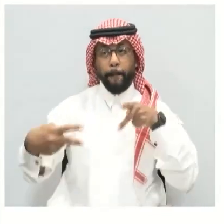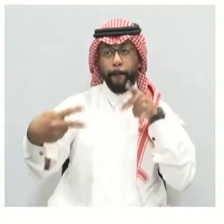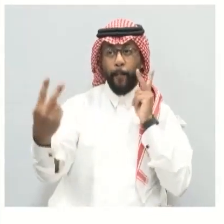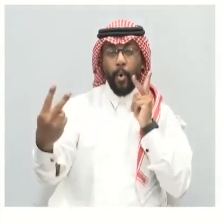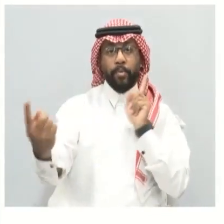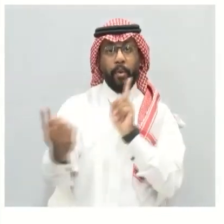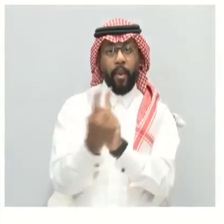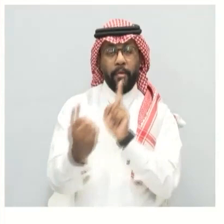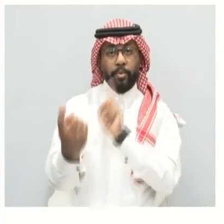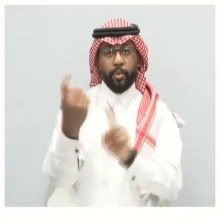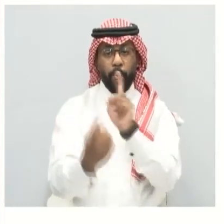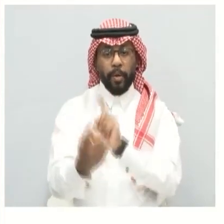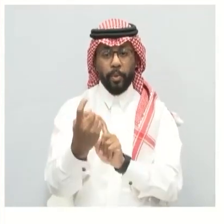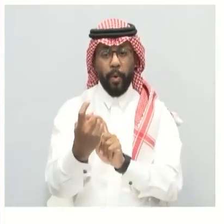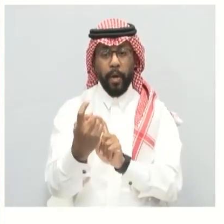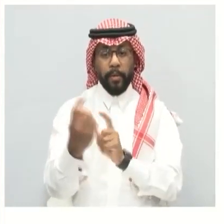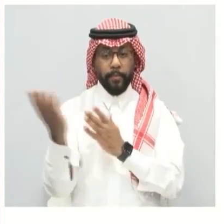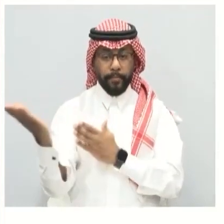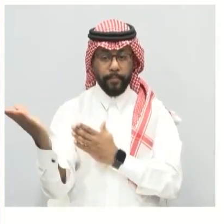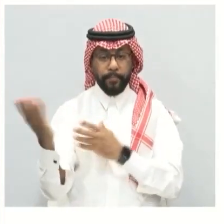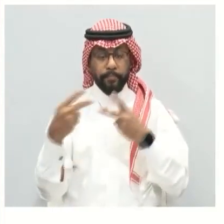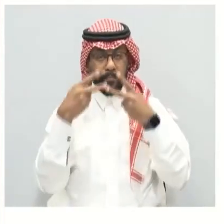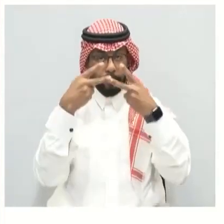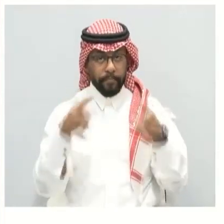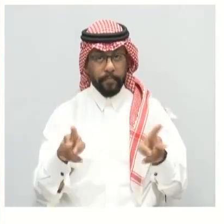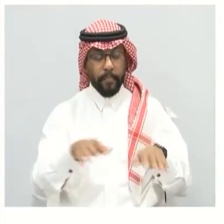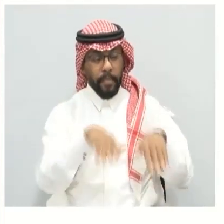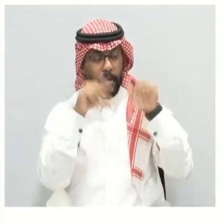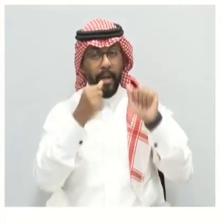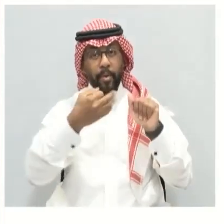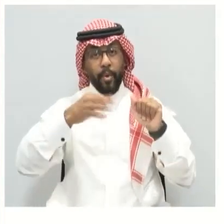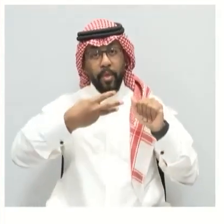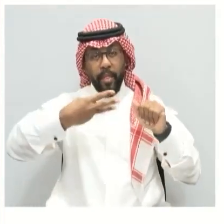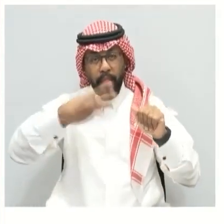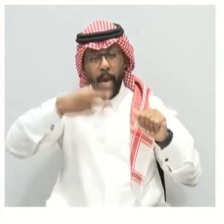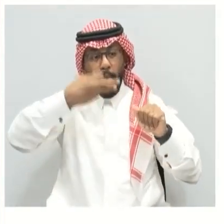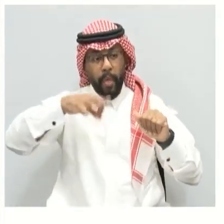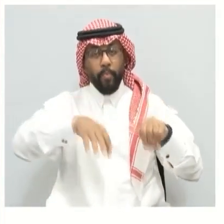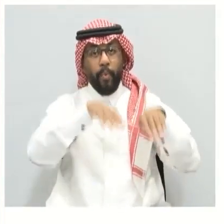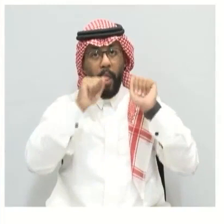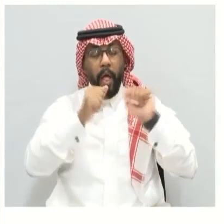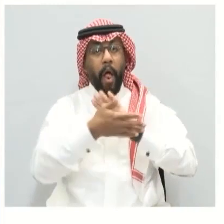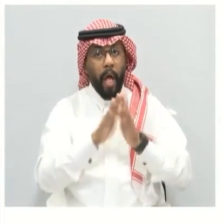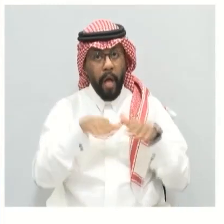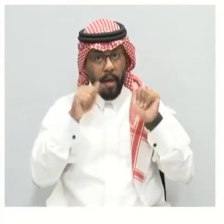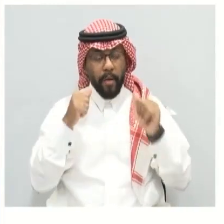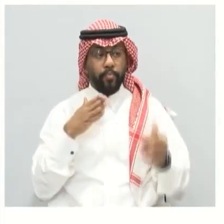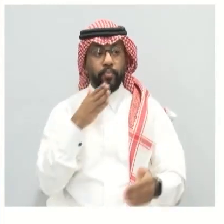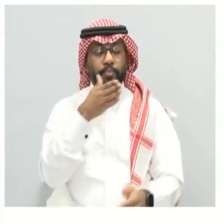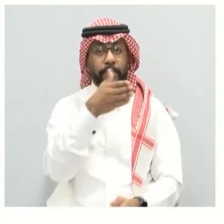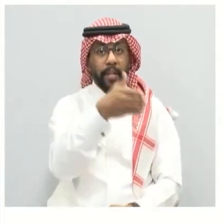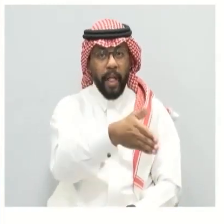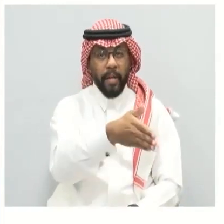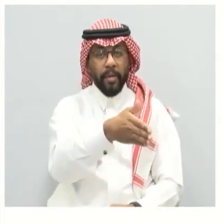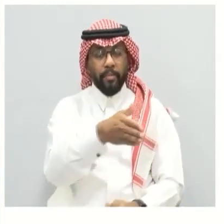لنبدا معكم على بركه الله عند تخرجك من المرحله الثانويه من المرحله الثانويه متوجها او